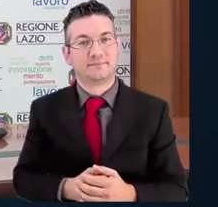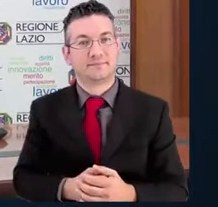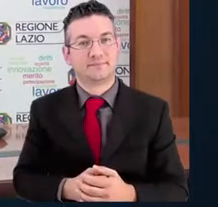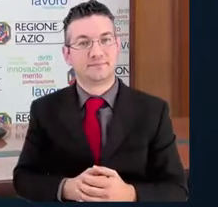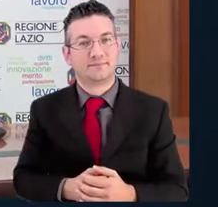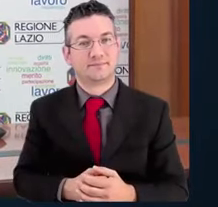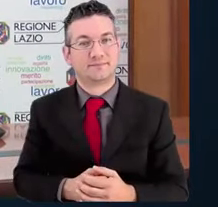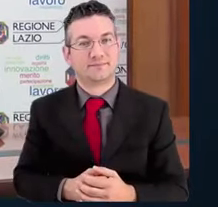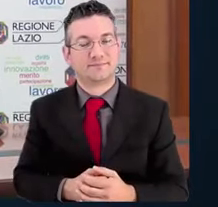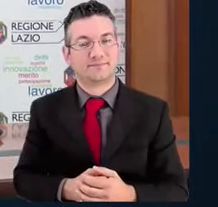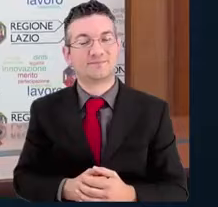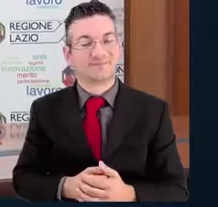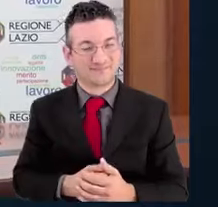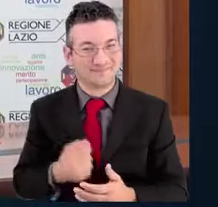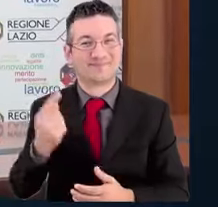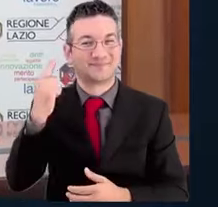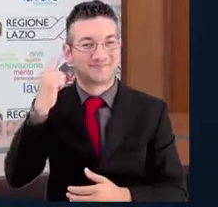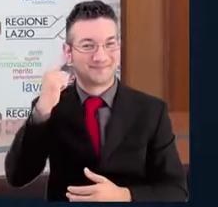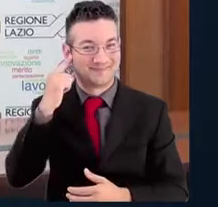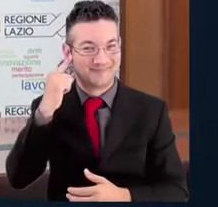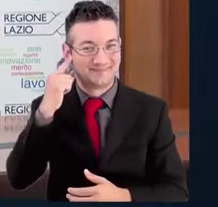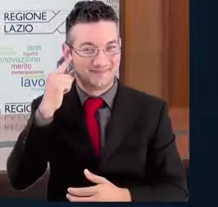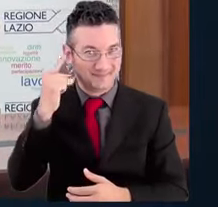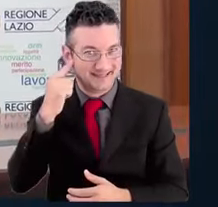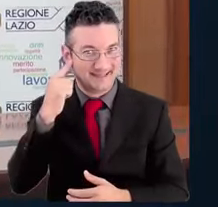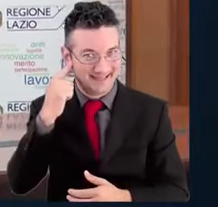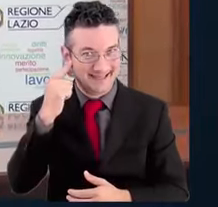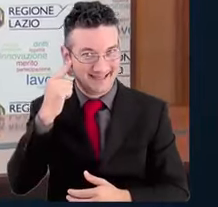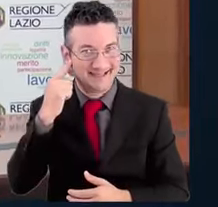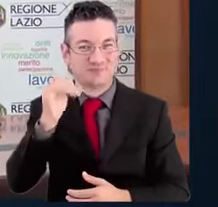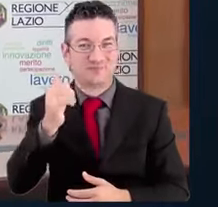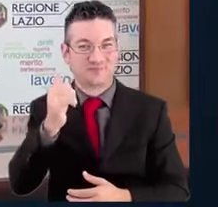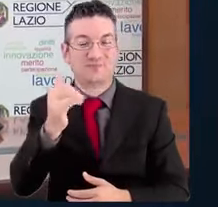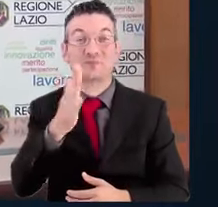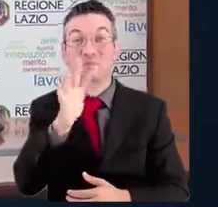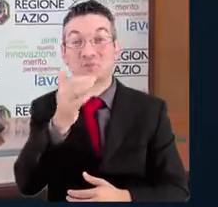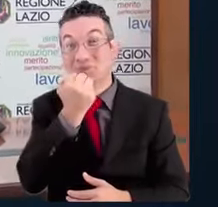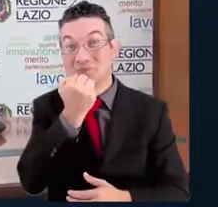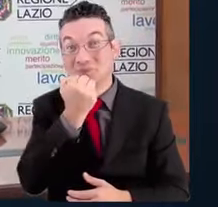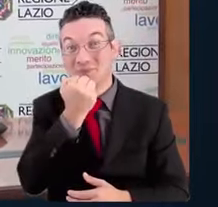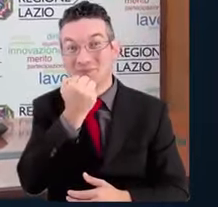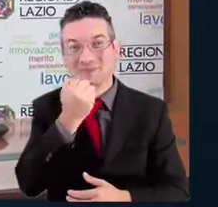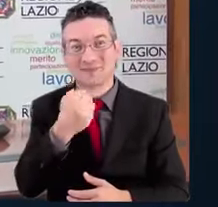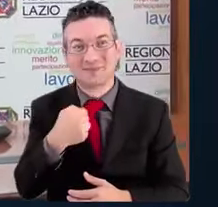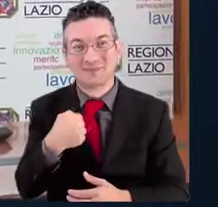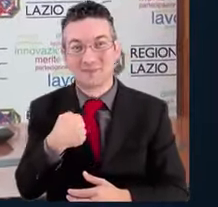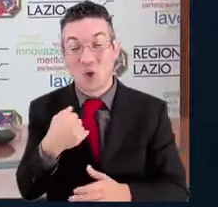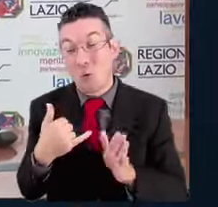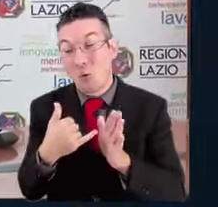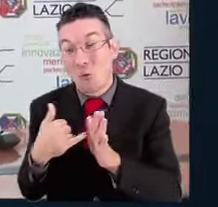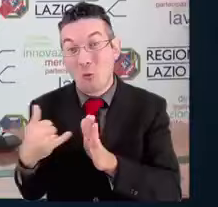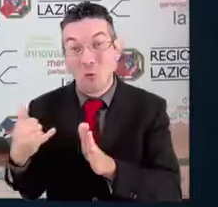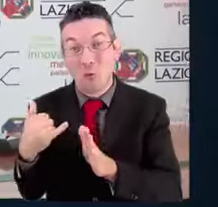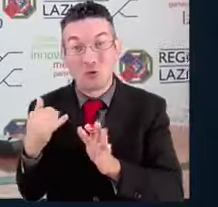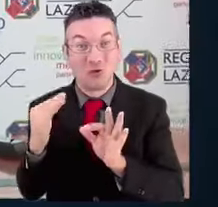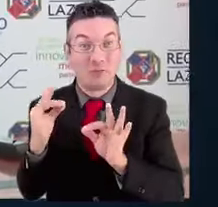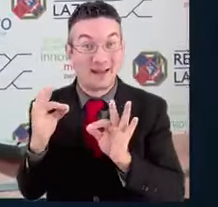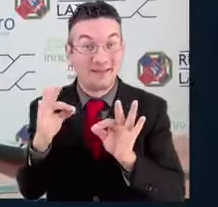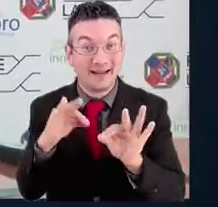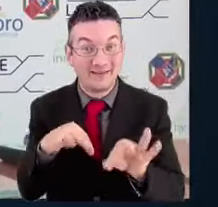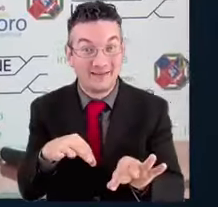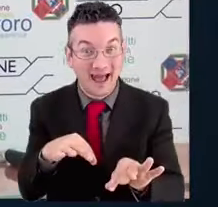eccoci mi senti sì e no vi chiedo scusa sono stato l'ultimo arrivare il primo ad andare ma